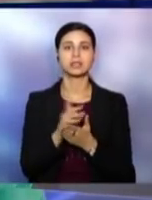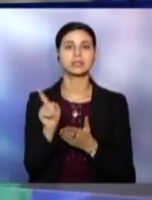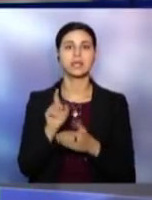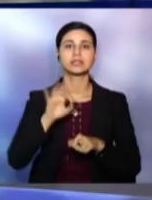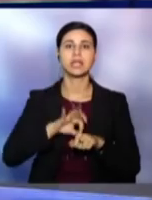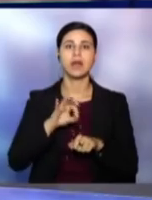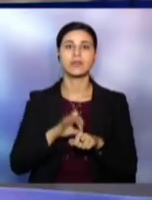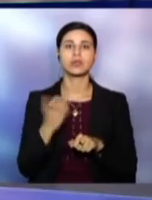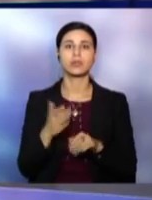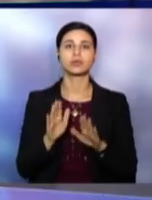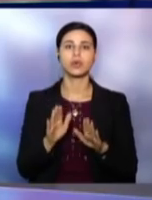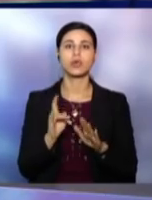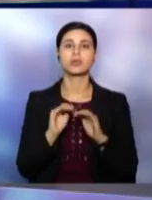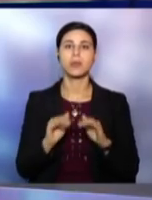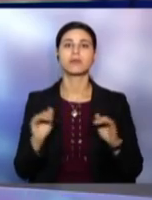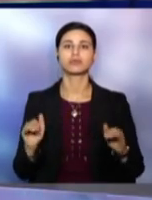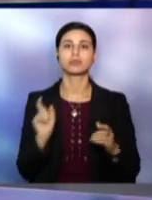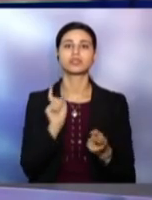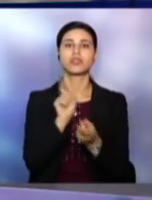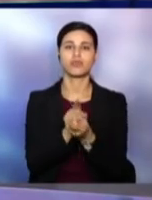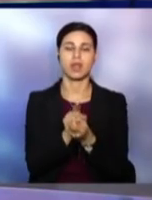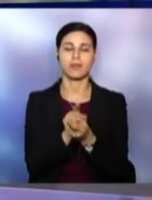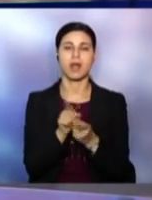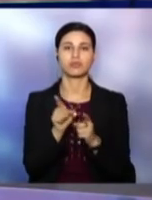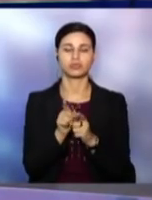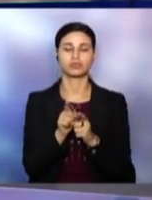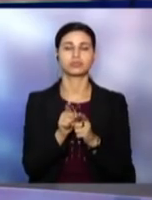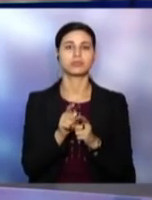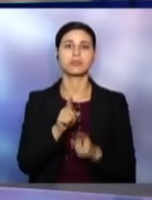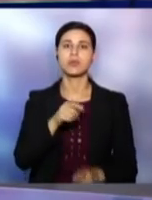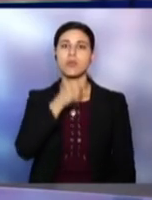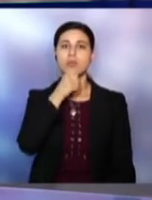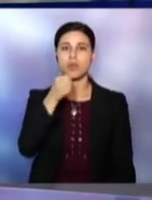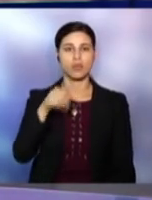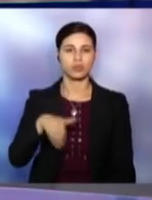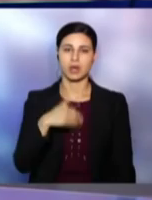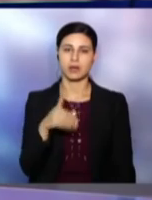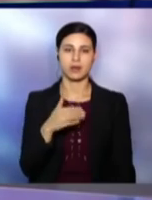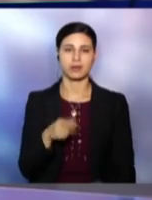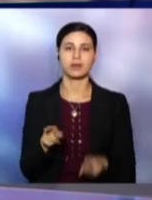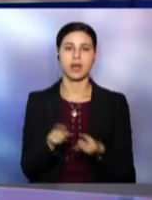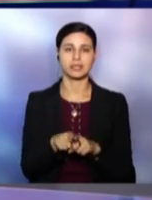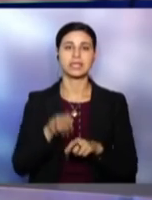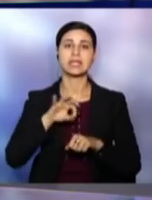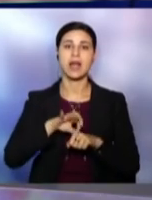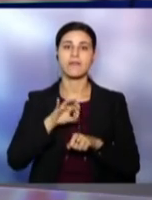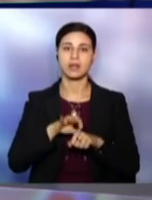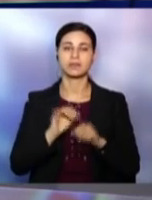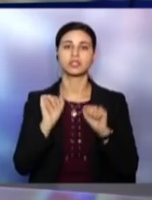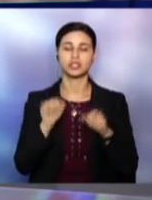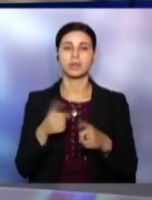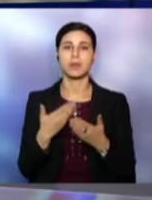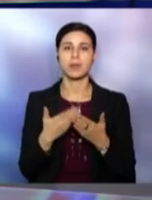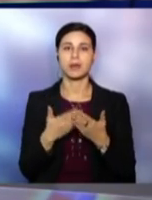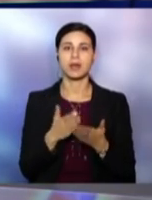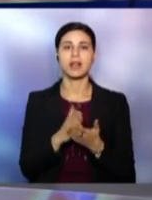დაავადებები, რომელიც მხოლოდ ბავშვებში ხდება, მოზრდილთა პერიოდში პრაქტიკულად არ არის. თქვათ, ასეთ დაავადებას შეიძლება თქვათ,